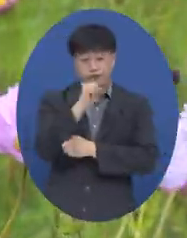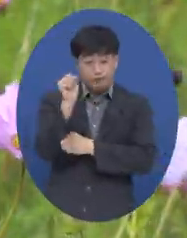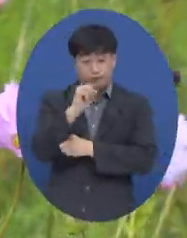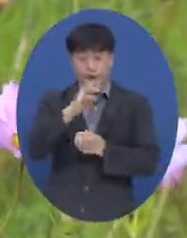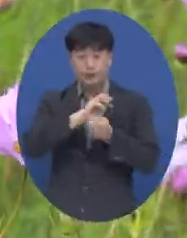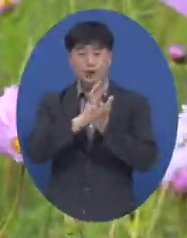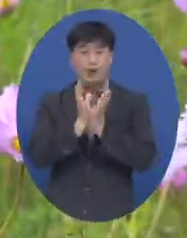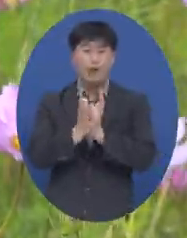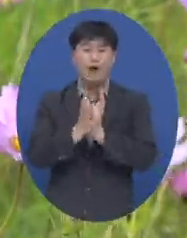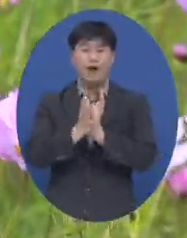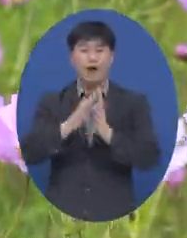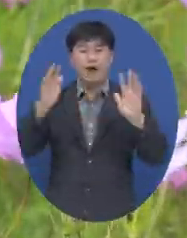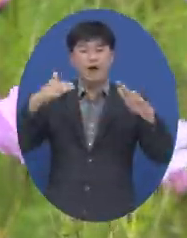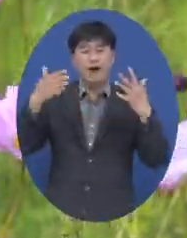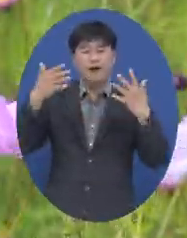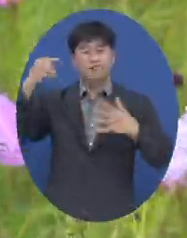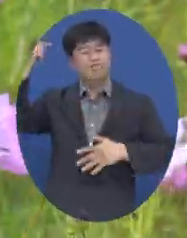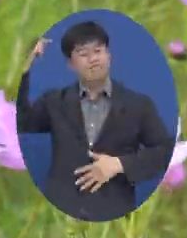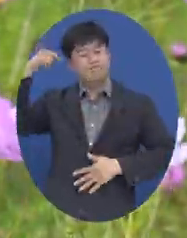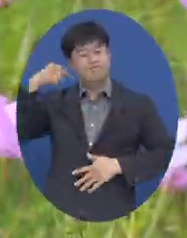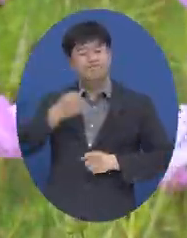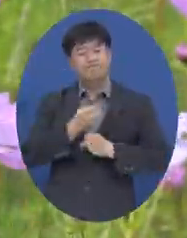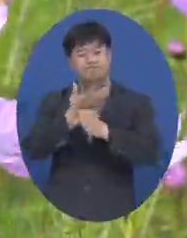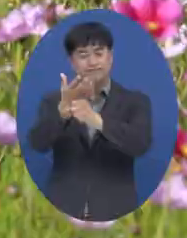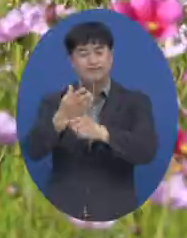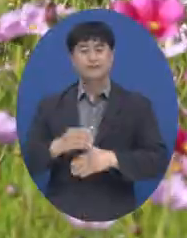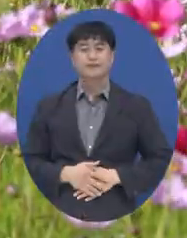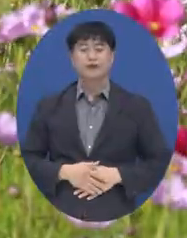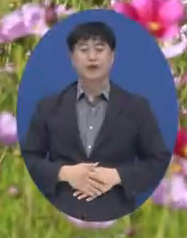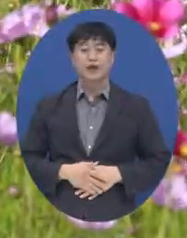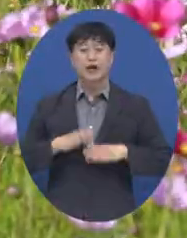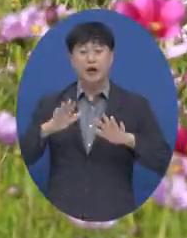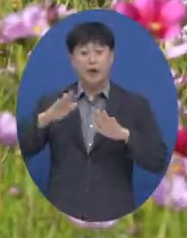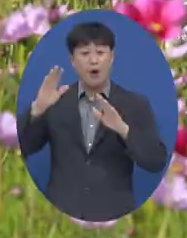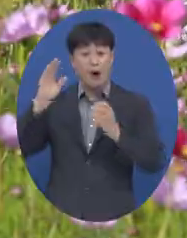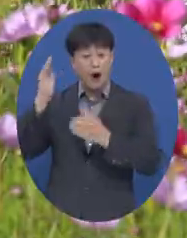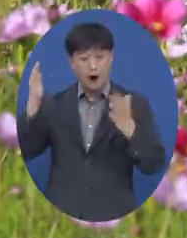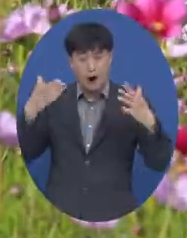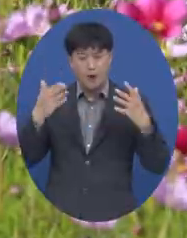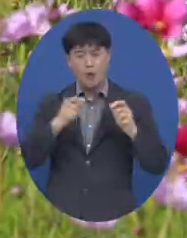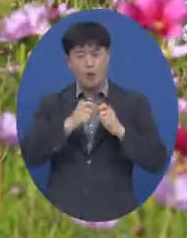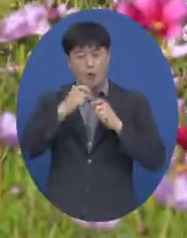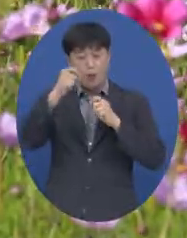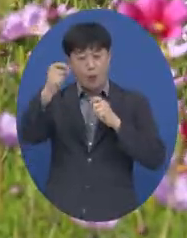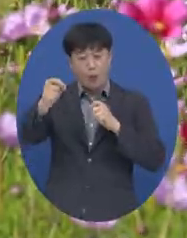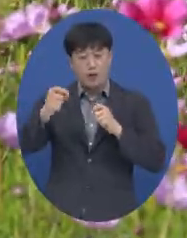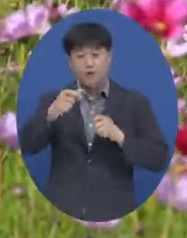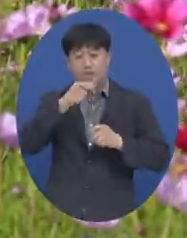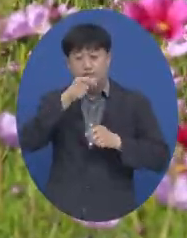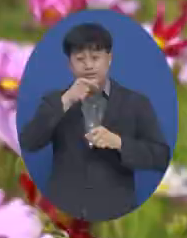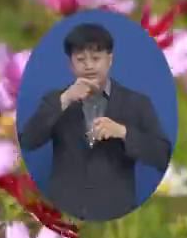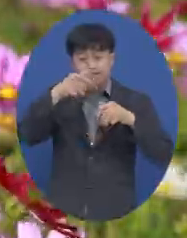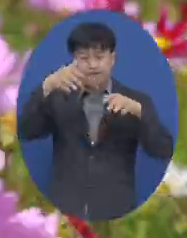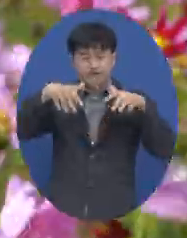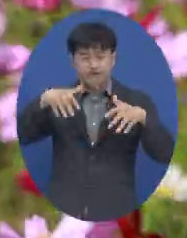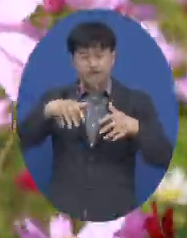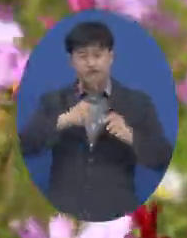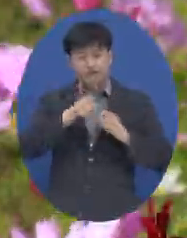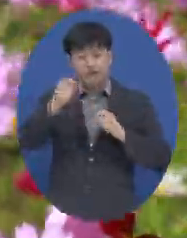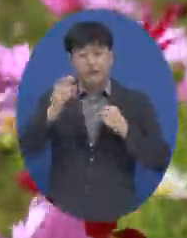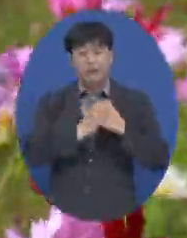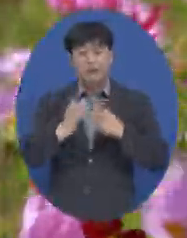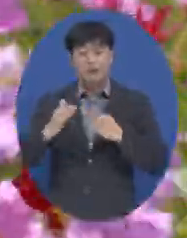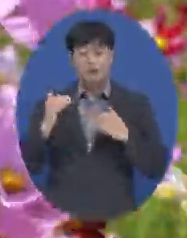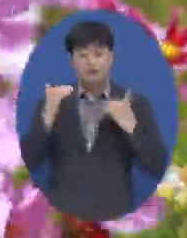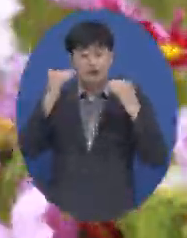흔들리는 꽃들이 가을 정취를 물씬 풍깁니다. 이번 가을엔 긴 장마 탓에 키가 더 크지 못하고